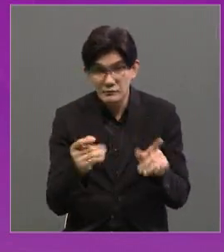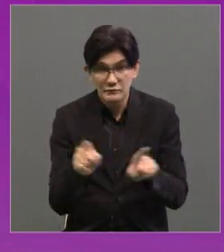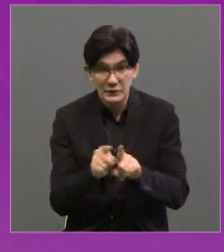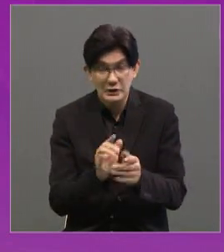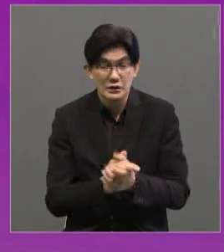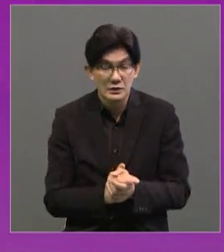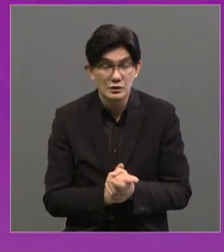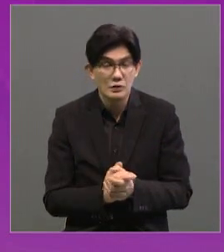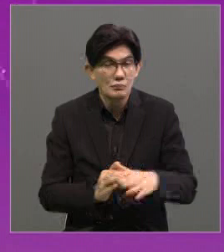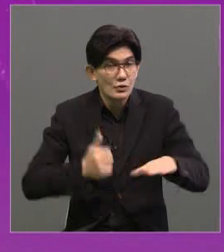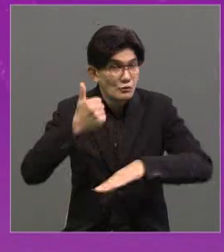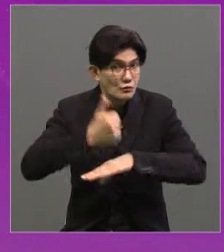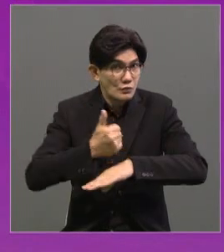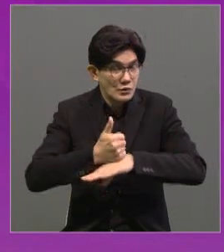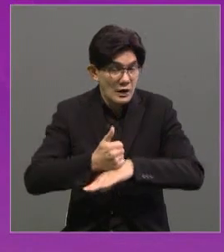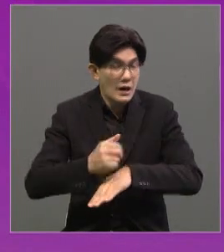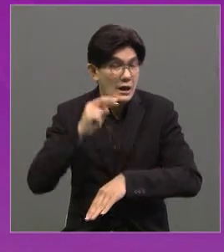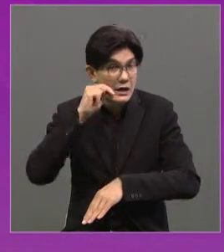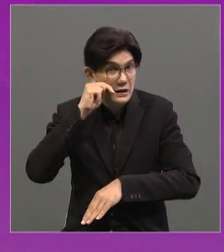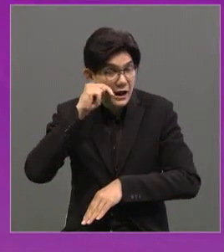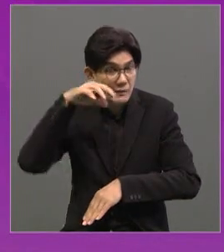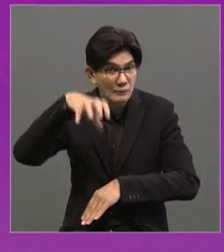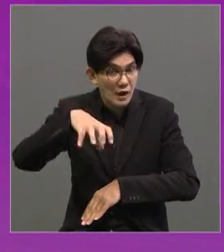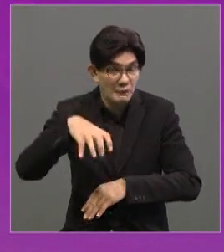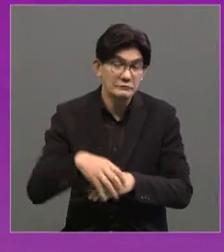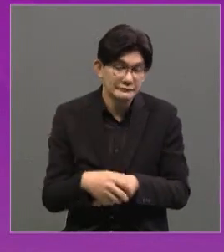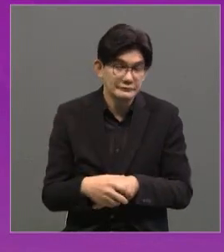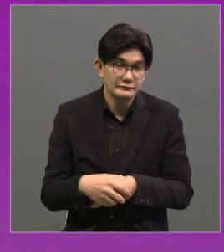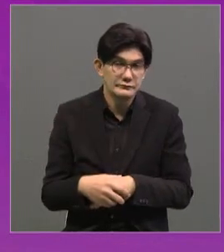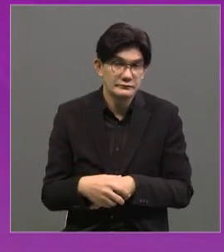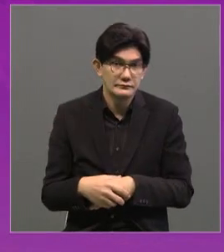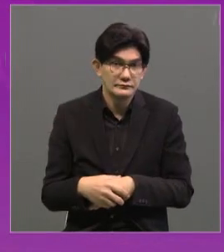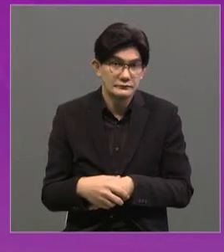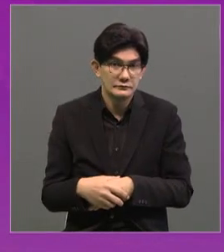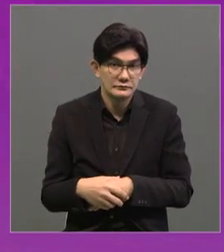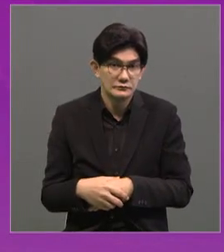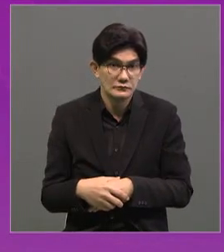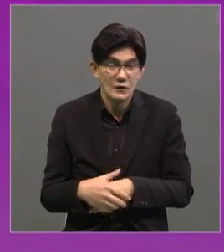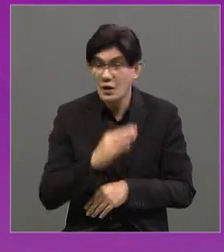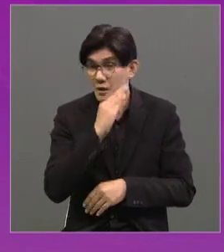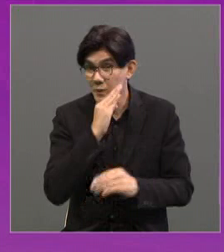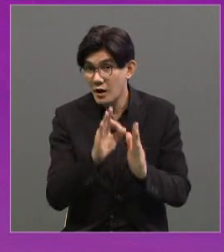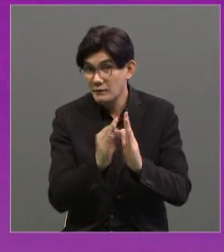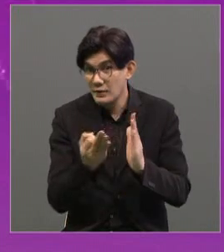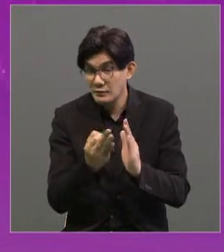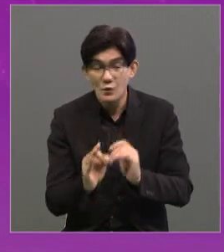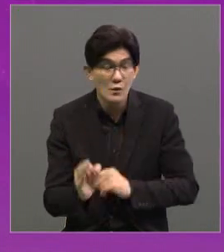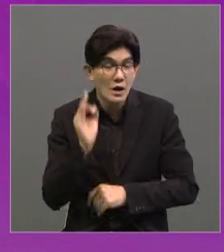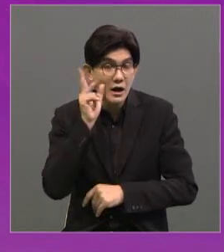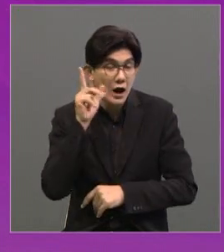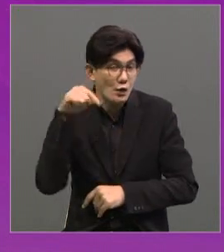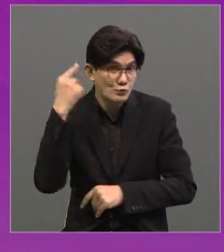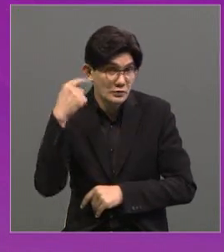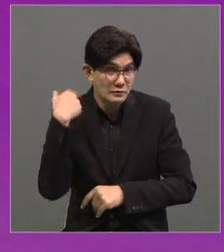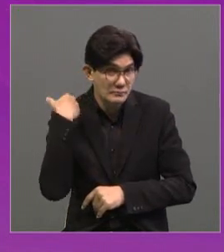เป็นอดีตพวกการการประปานครหลวงนะคะคือเรื่องของเรื่องเนี่ยมีคนเข้าไปปลอม Facebookผู้ประกาศข่าวท่านนี้